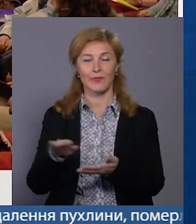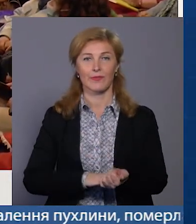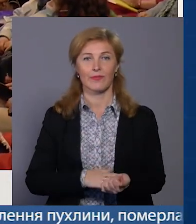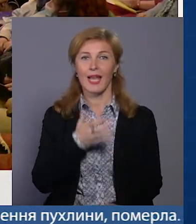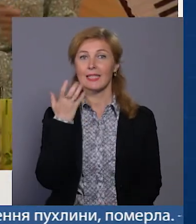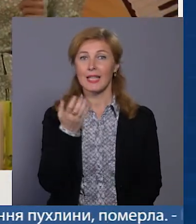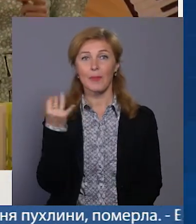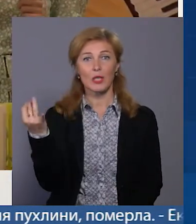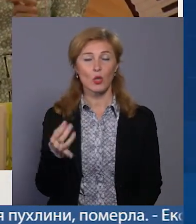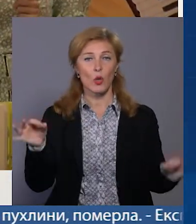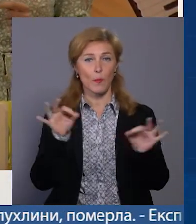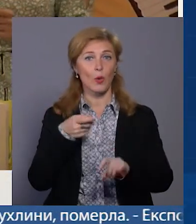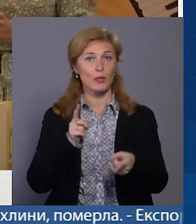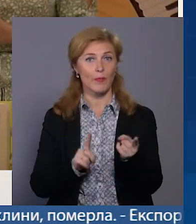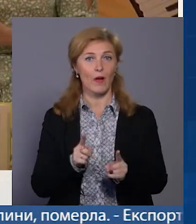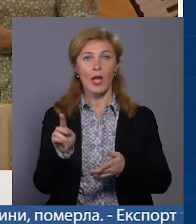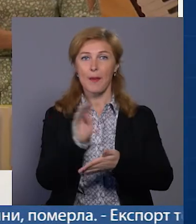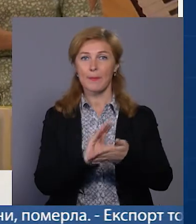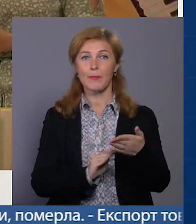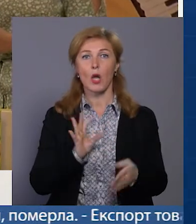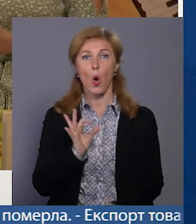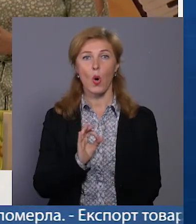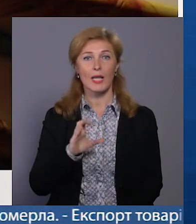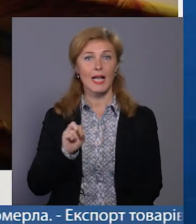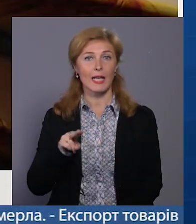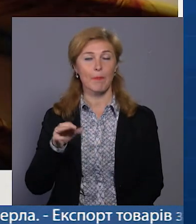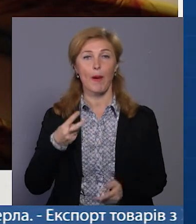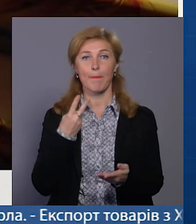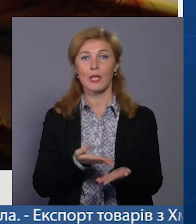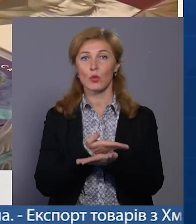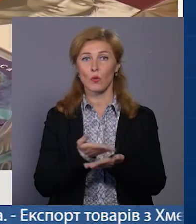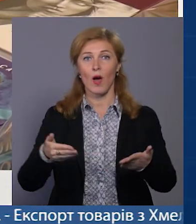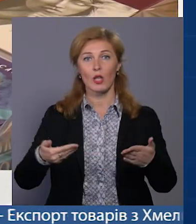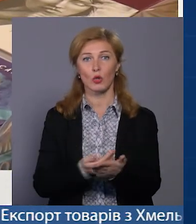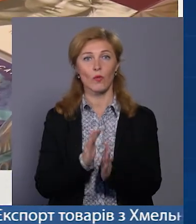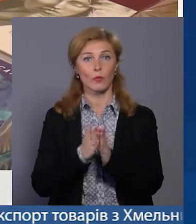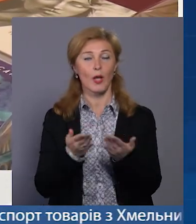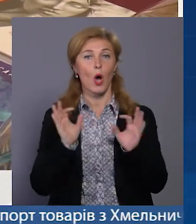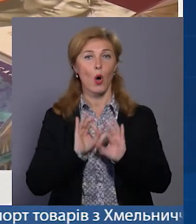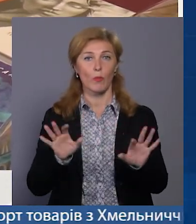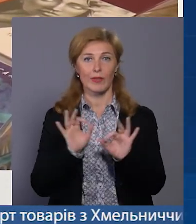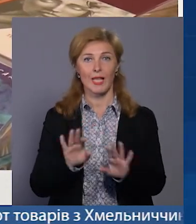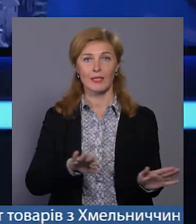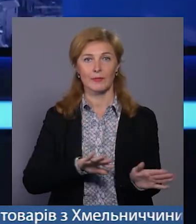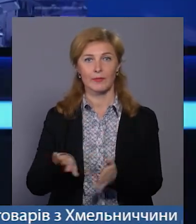Теплі історії про справжнє. Письменниця Ольга Саліпа презентувала нову збірку оповідань.